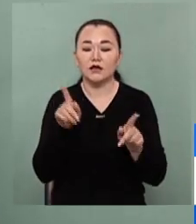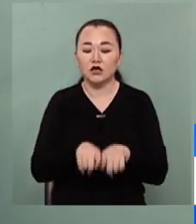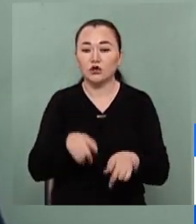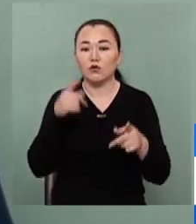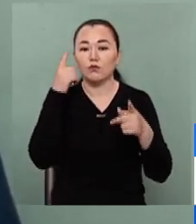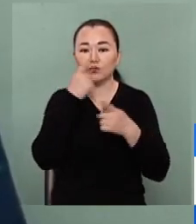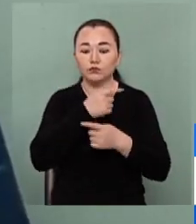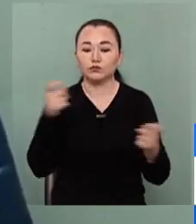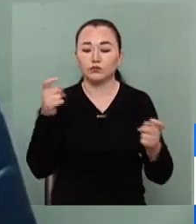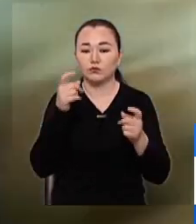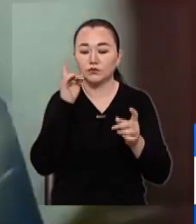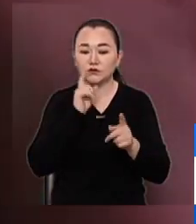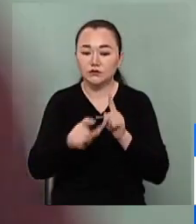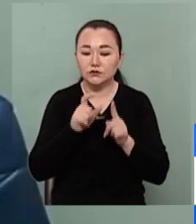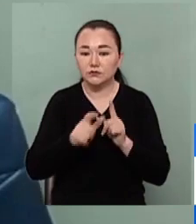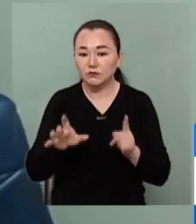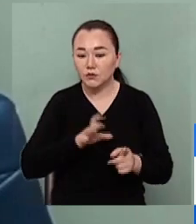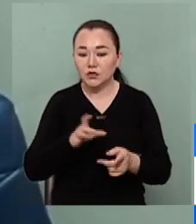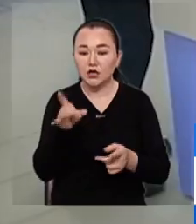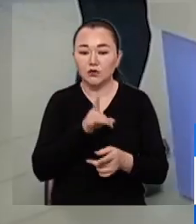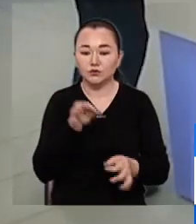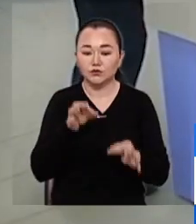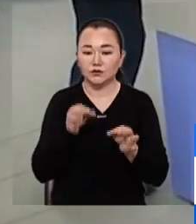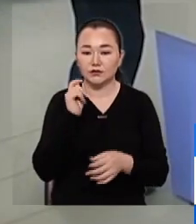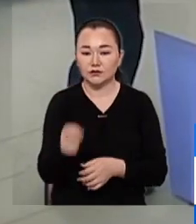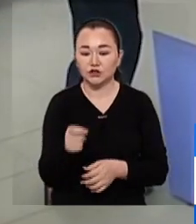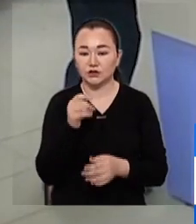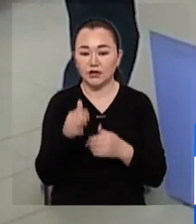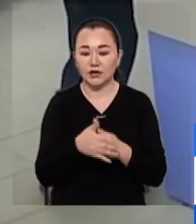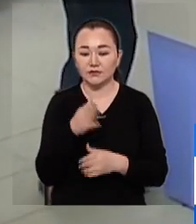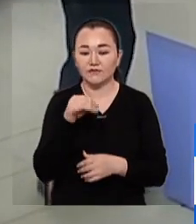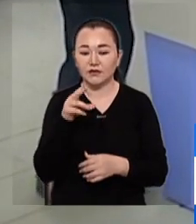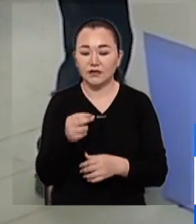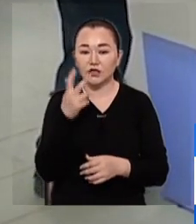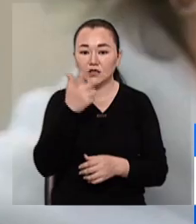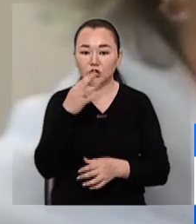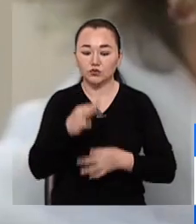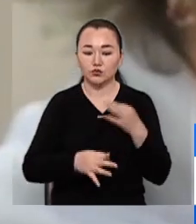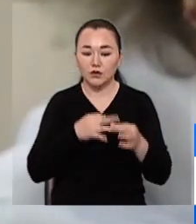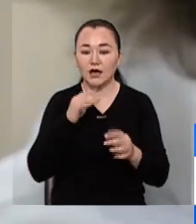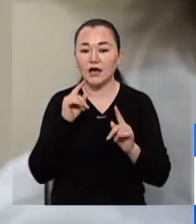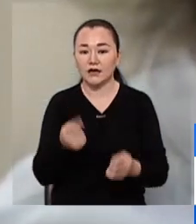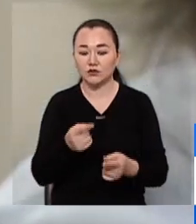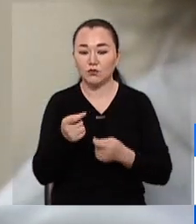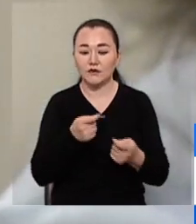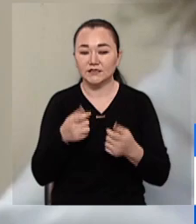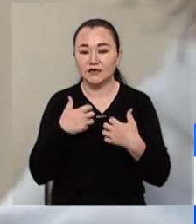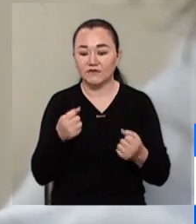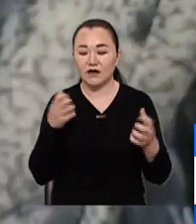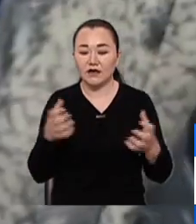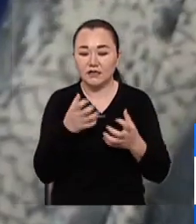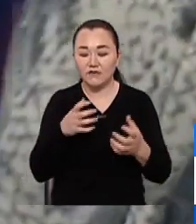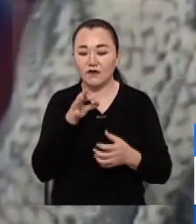публично сквернословила в связи с этим районом суд назначил ей наказание в виде трёх суток ареста в Управление здравоохранения